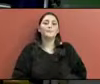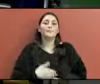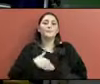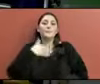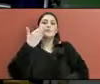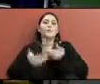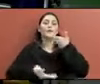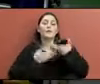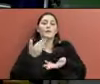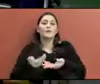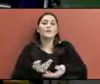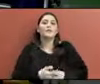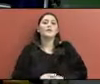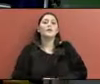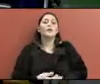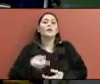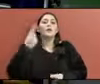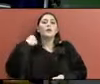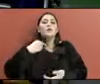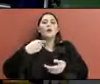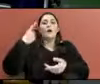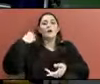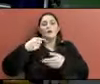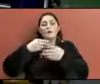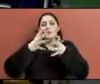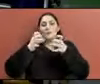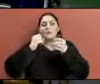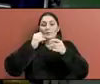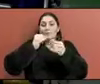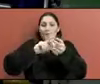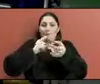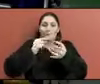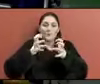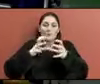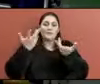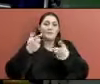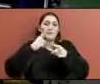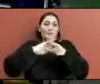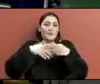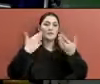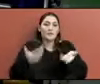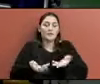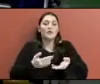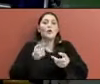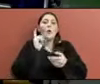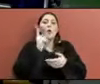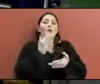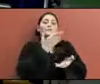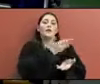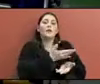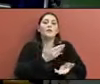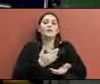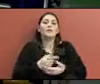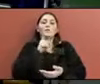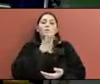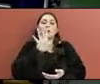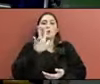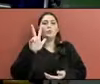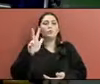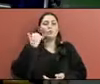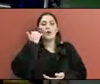anlatayım. Geçtiğimiz hafta sonu bizim Ümmü Gülsüm öğretmenimiz 153'ü